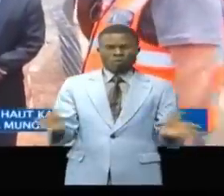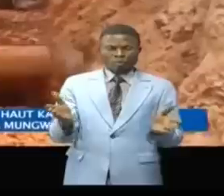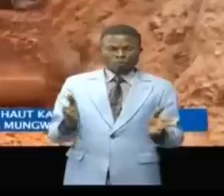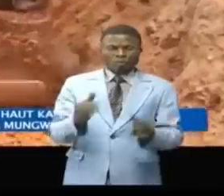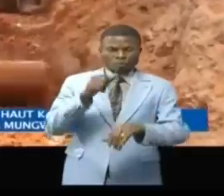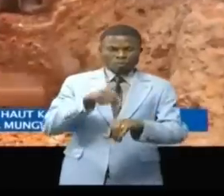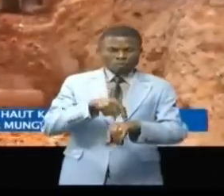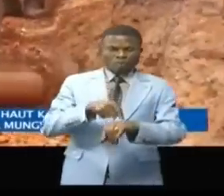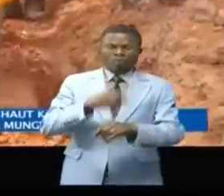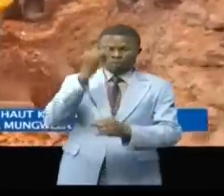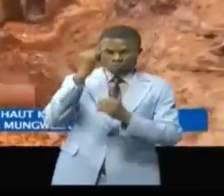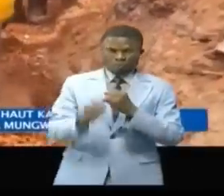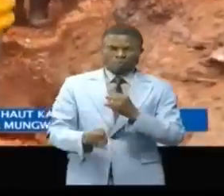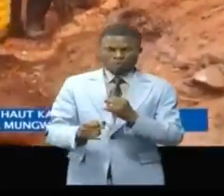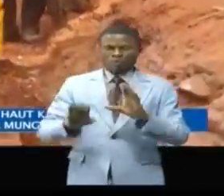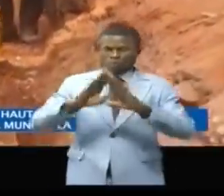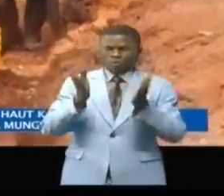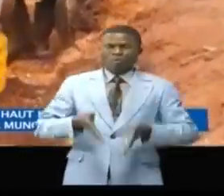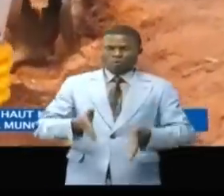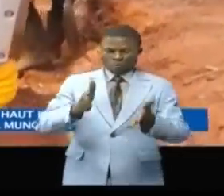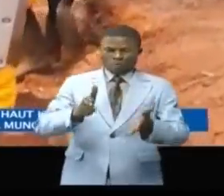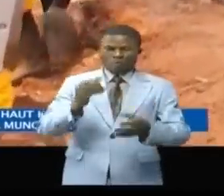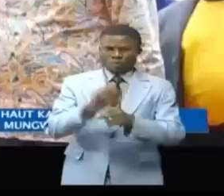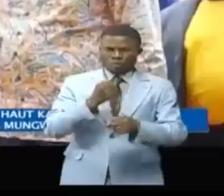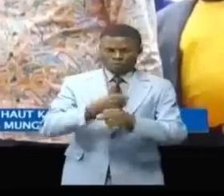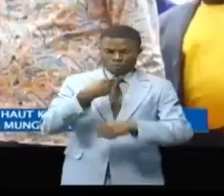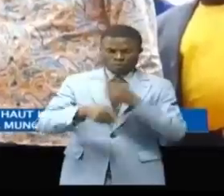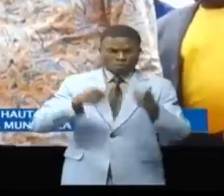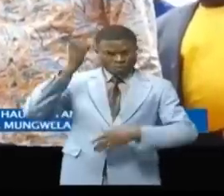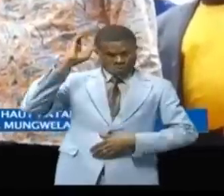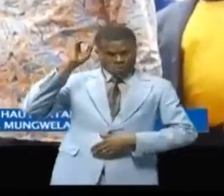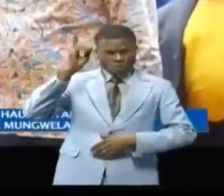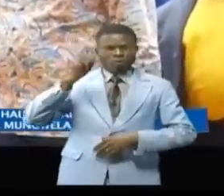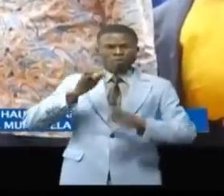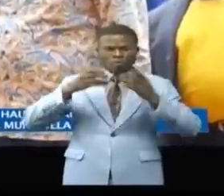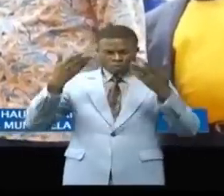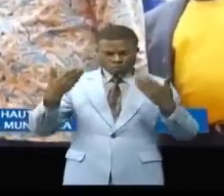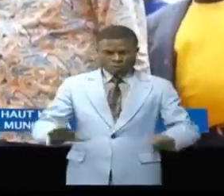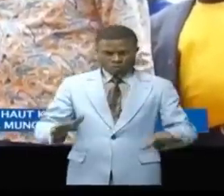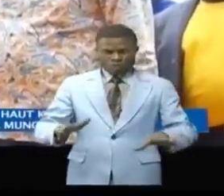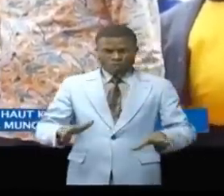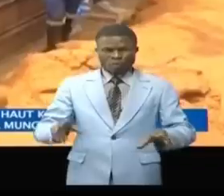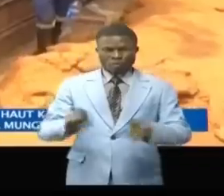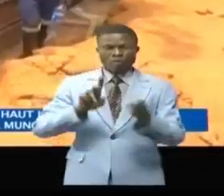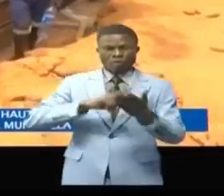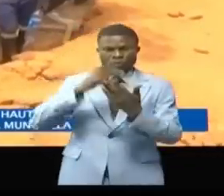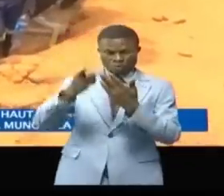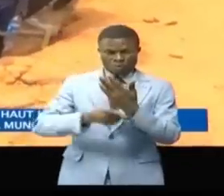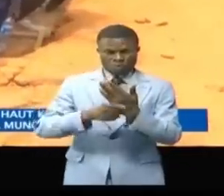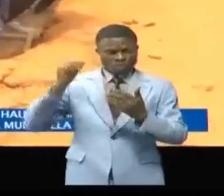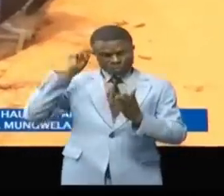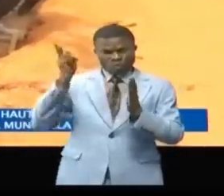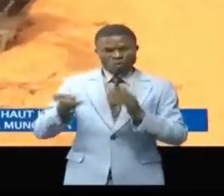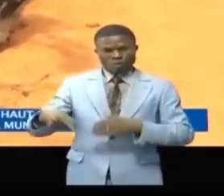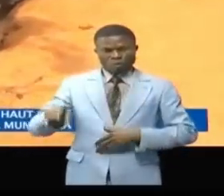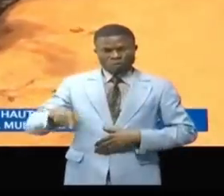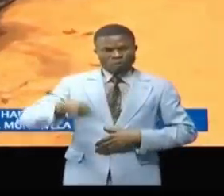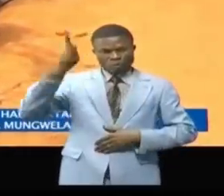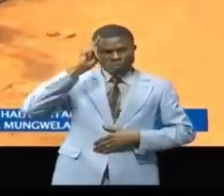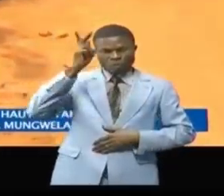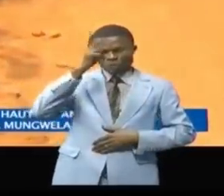délai raisonnable, toutes les routes dont les travaux ont été amorcés soient achevées selon le planning du gouvernement provincial du